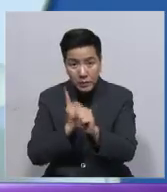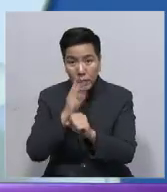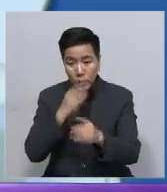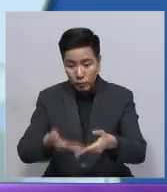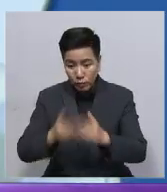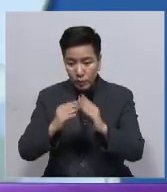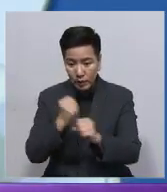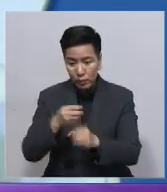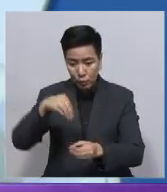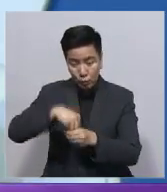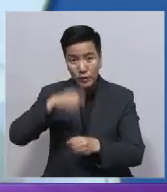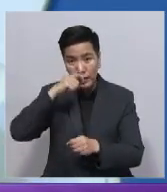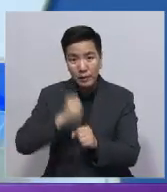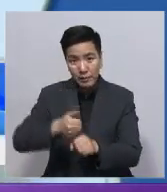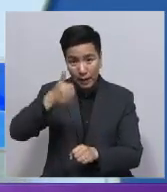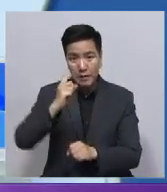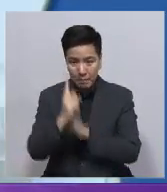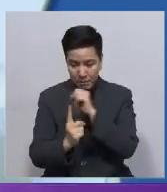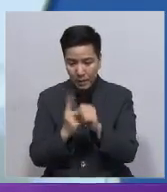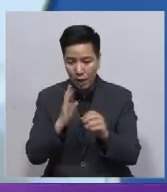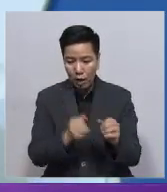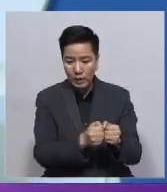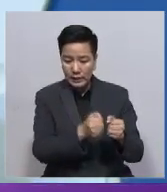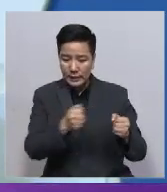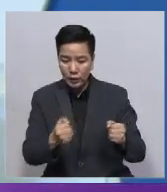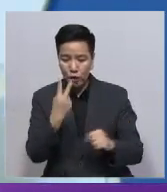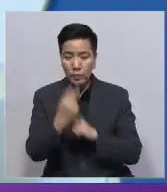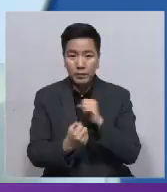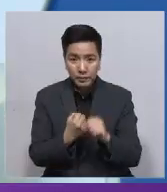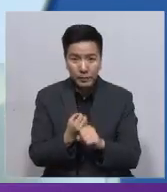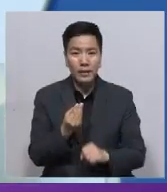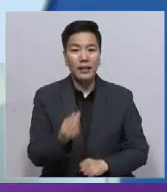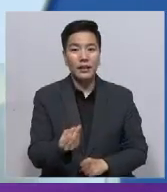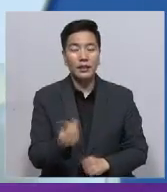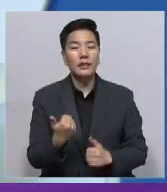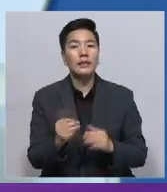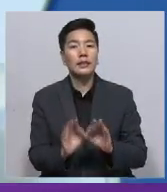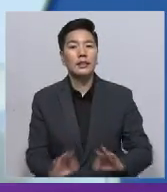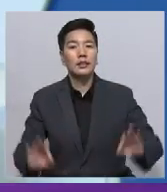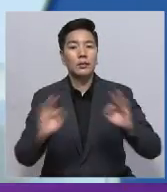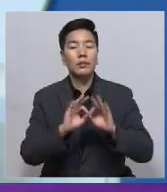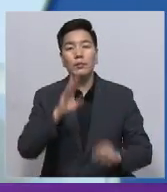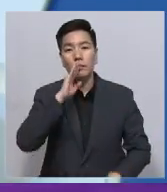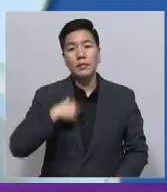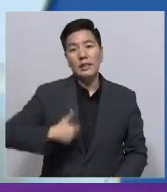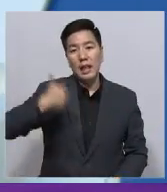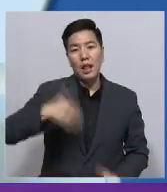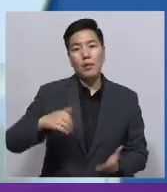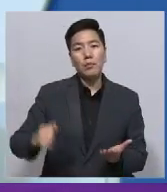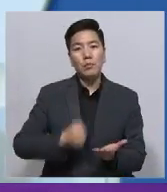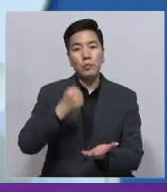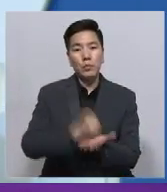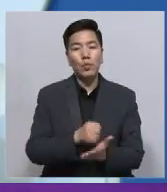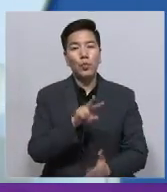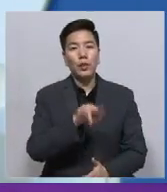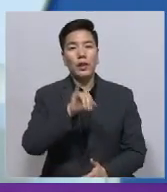จัดตั้งธุรกิจในประเทศไทยได้เราก็จะให้ขยายให้2ปีนะคะนอกจากนี้ที่สำคัญคือว่าท่านที่ได้สมาร์ทวีซ่านะคะ